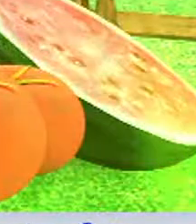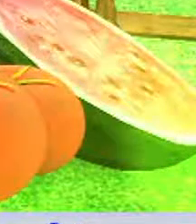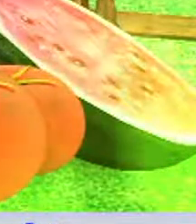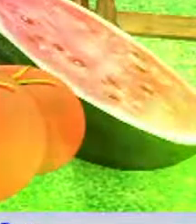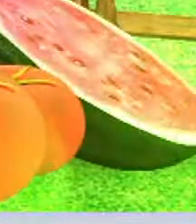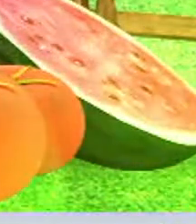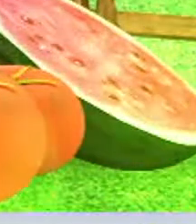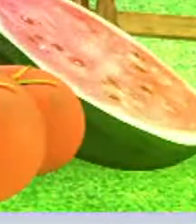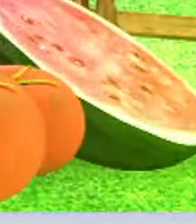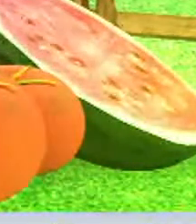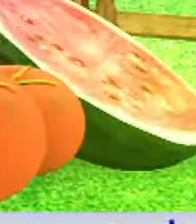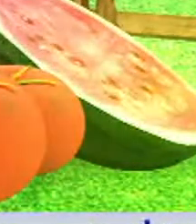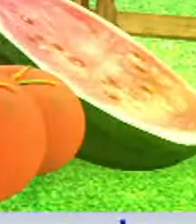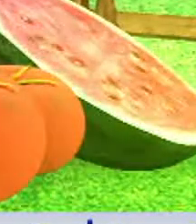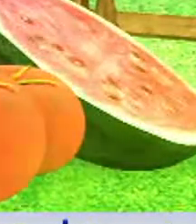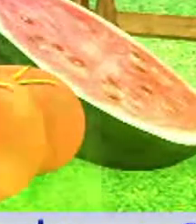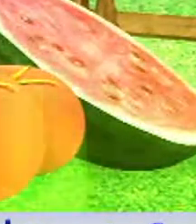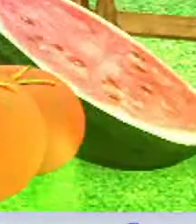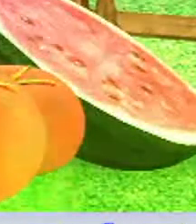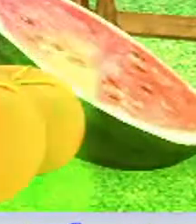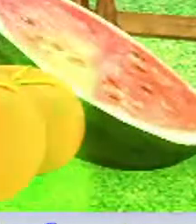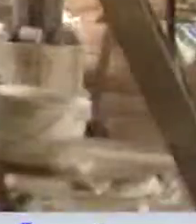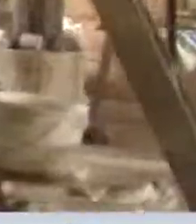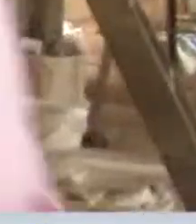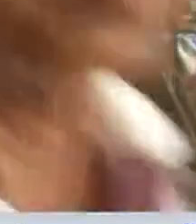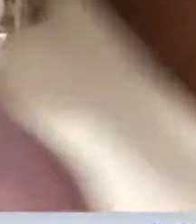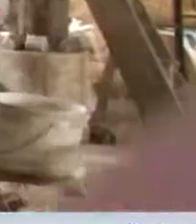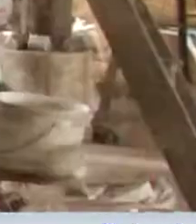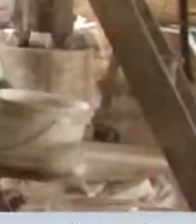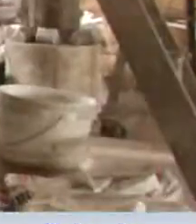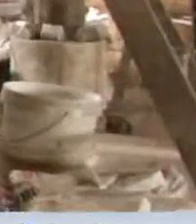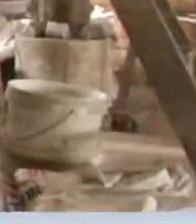คือนโยบายทกส